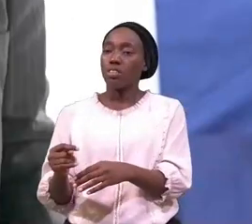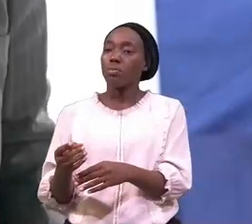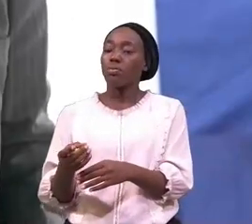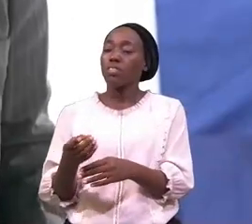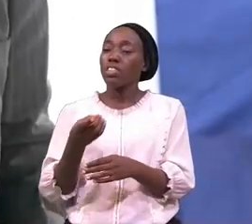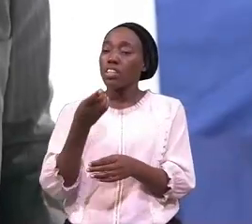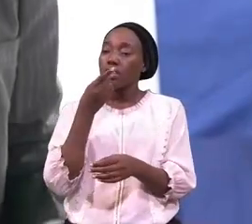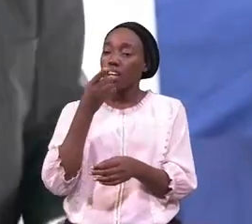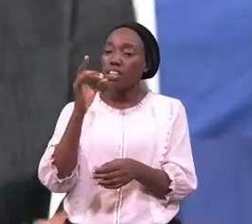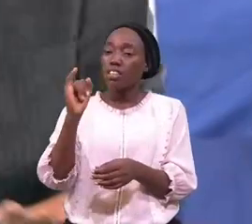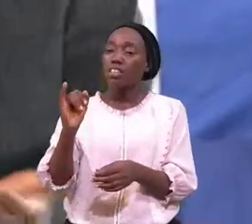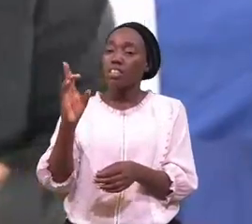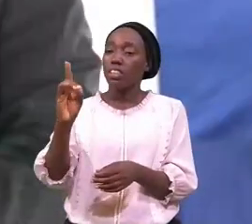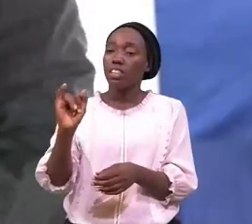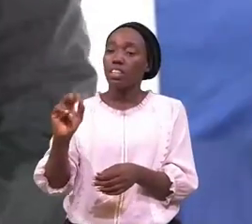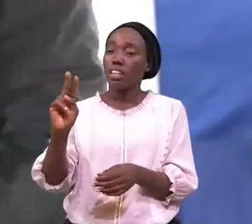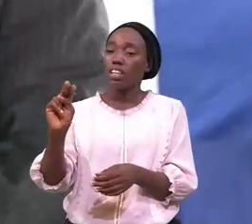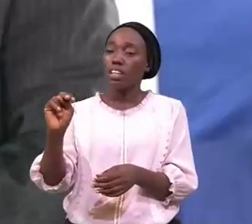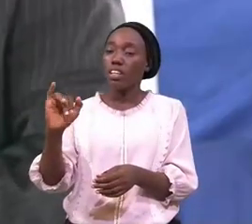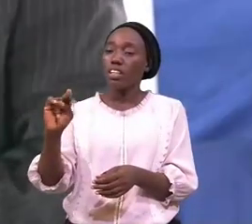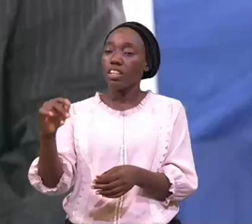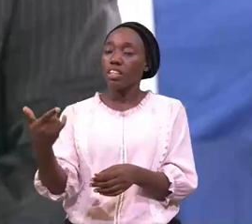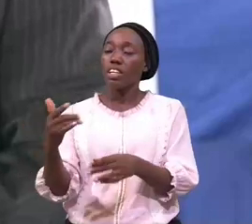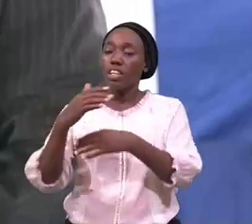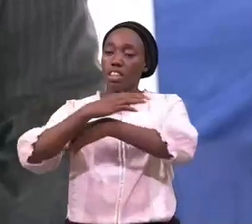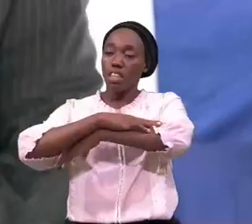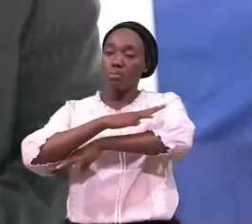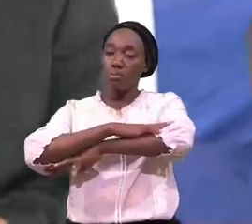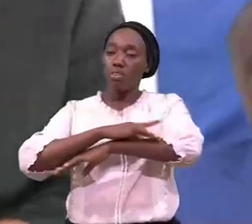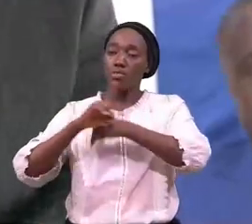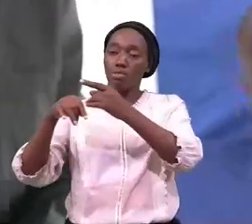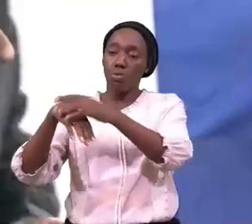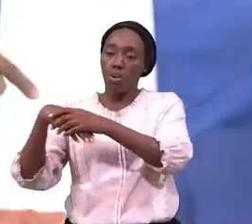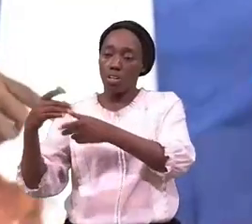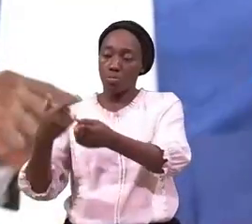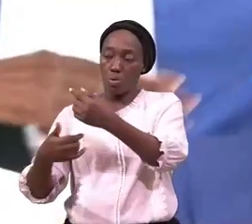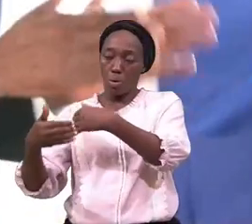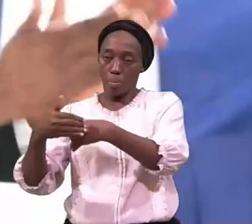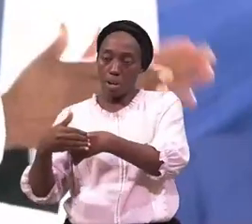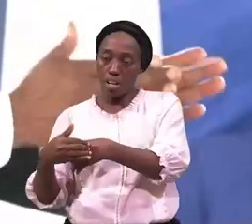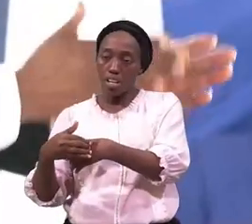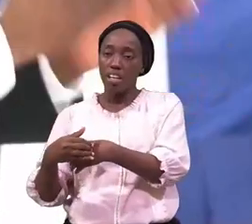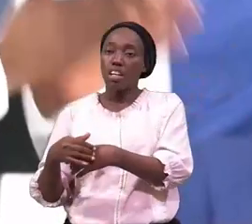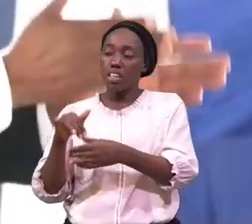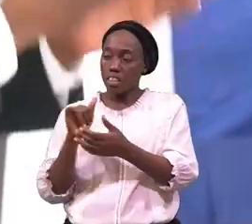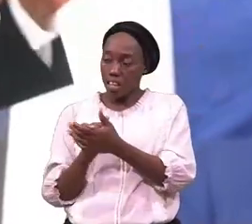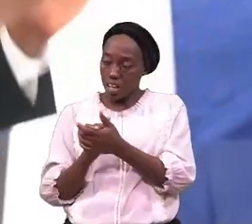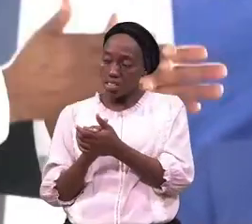et vous la mettez sur la table à manger et tu sors et tu reviens